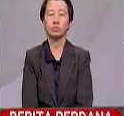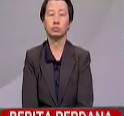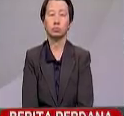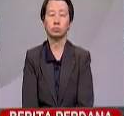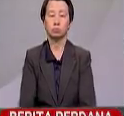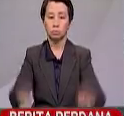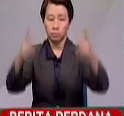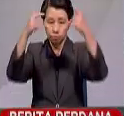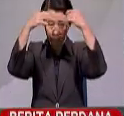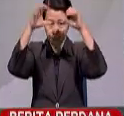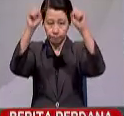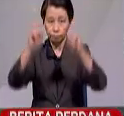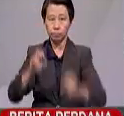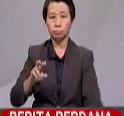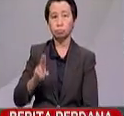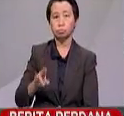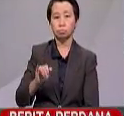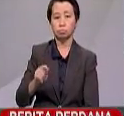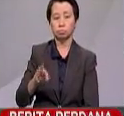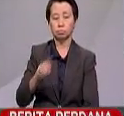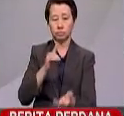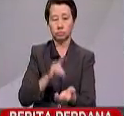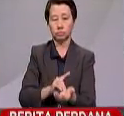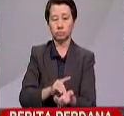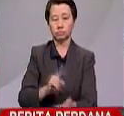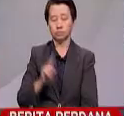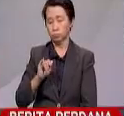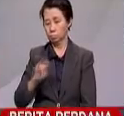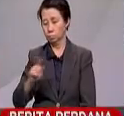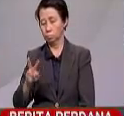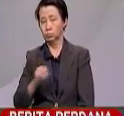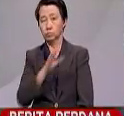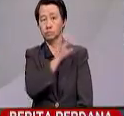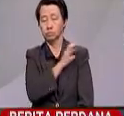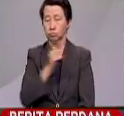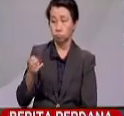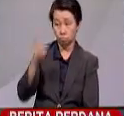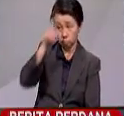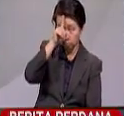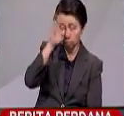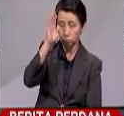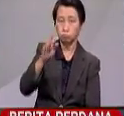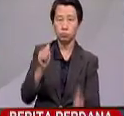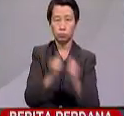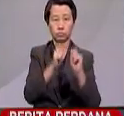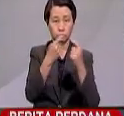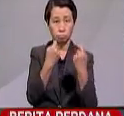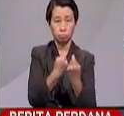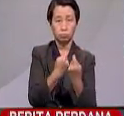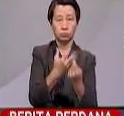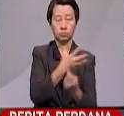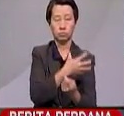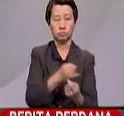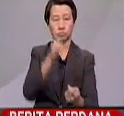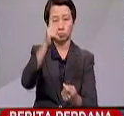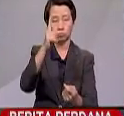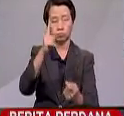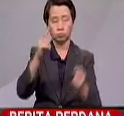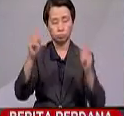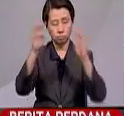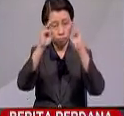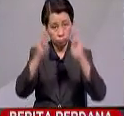Menurut Presiden UiTM FC, Profesor Dr. Azizan Abdullah, jurulatih kelahiran Jerman itu akan bersama skuad The Lion Troops selama satu